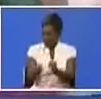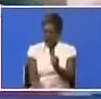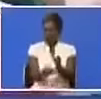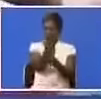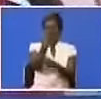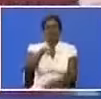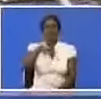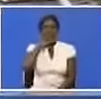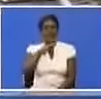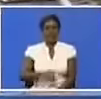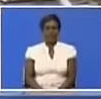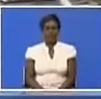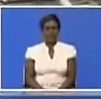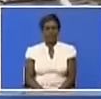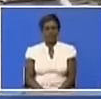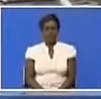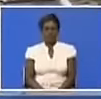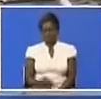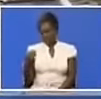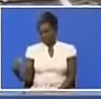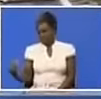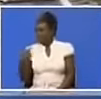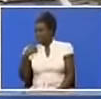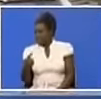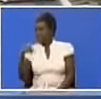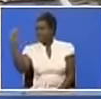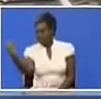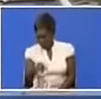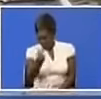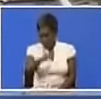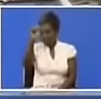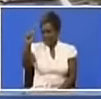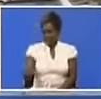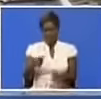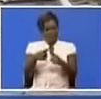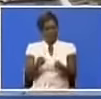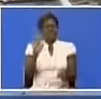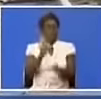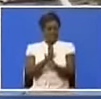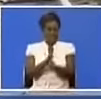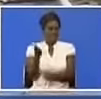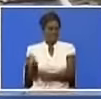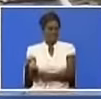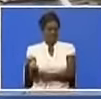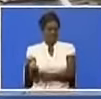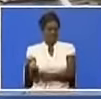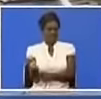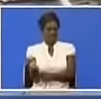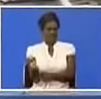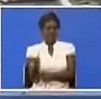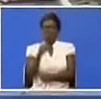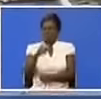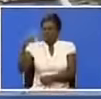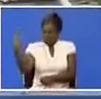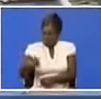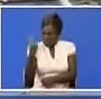any fatality. Watoto wanasema alishapwa. Na lakini walikuwa wengi, walikuwa watoto watano. Sio kuchapwa hasa